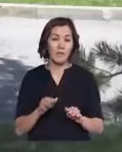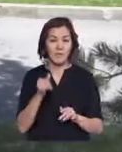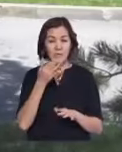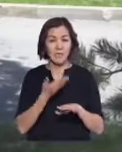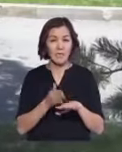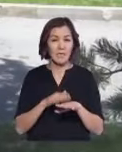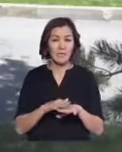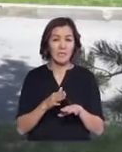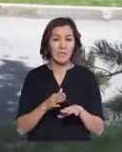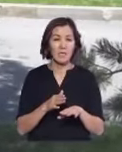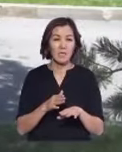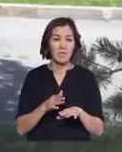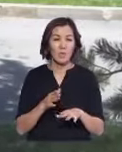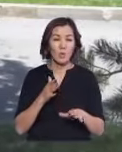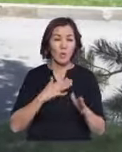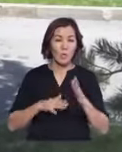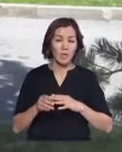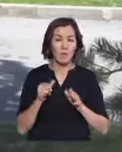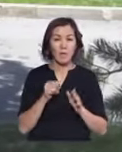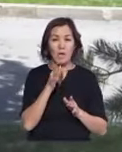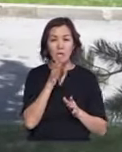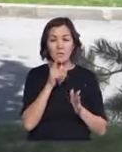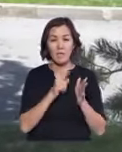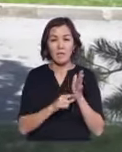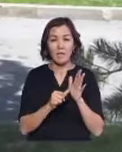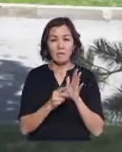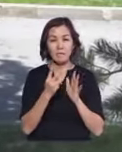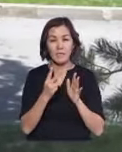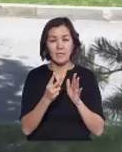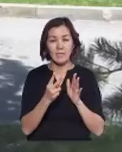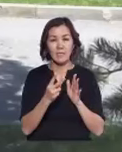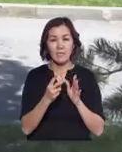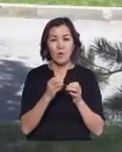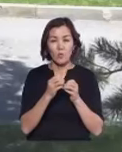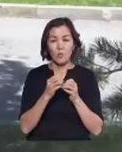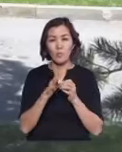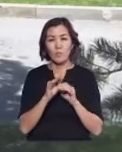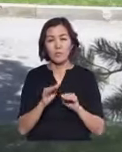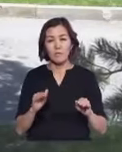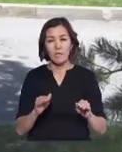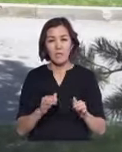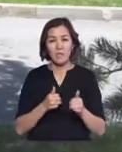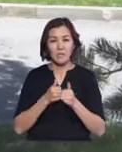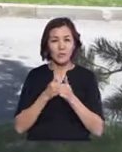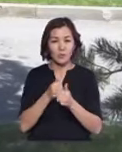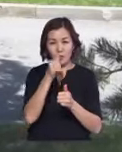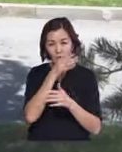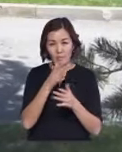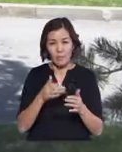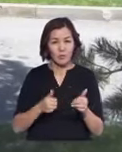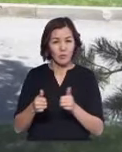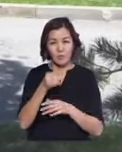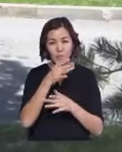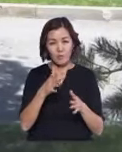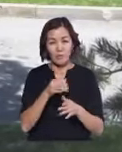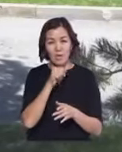қалады, жете алмай қалады. Сонда қуанамын, бұл кісі жасы 62-де болса да жаңағыдай 10 жасар 15 жасар балалардың жүгіре алмайтын жерін